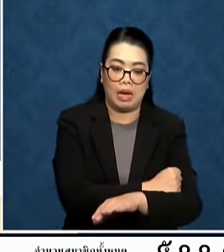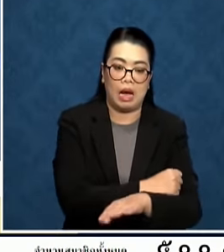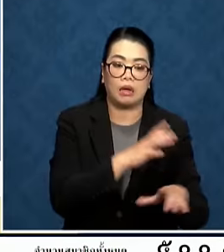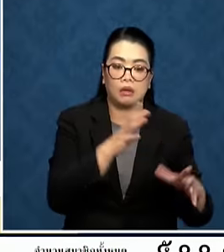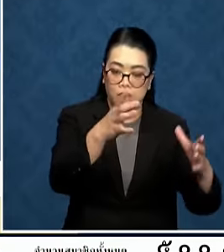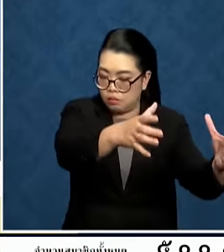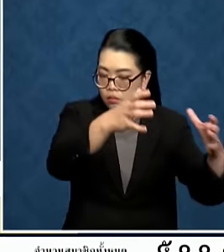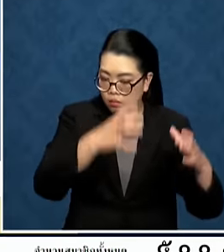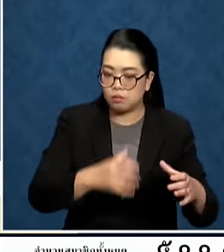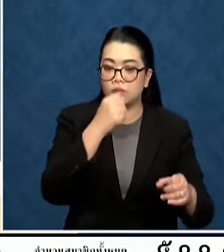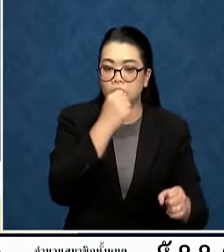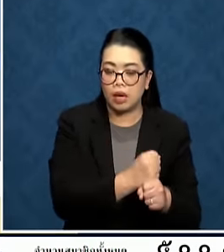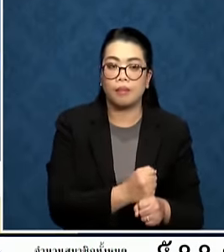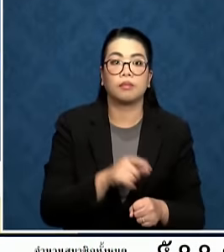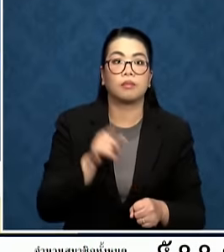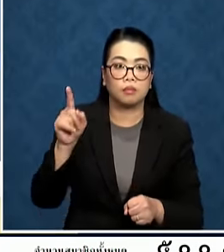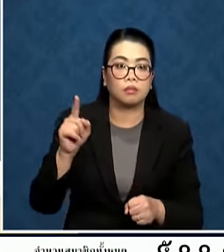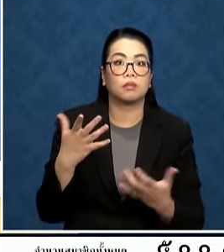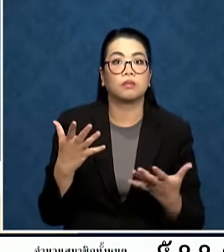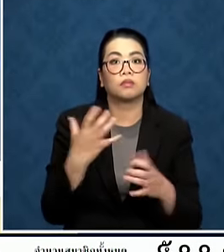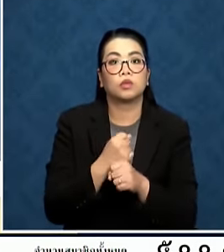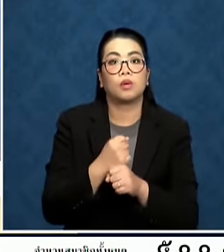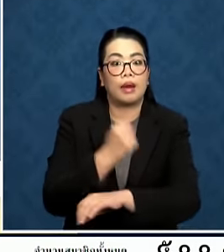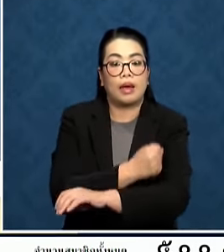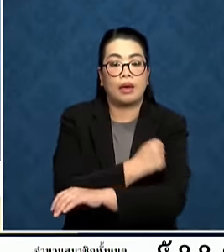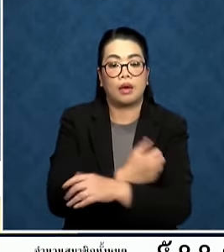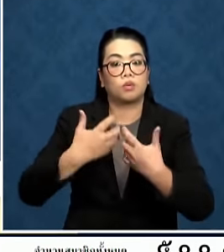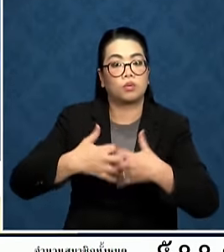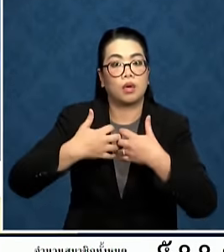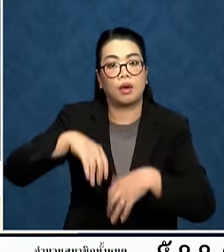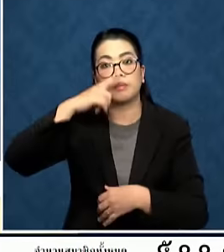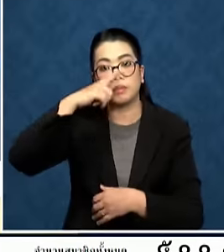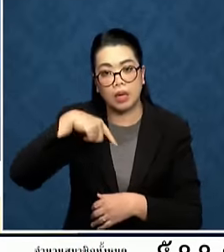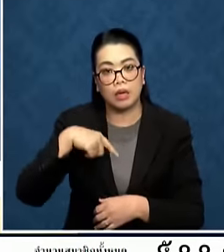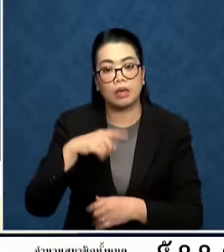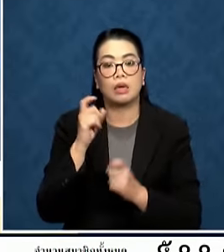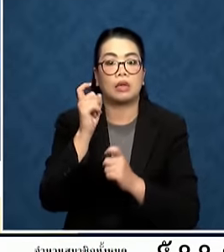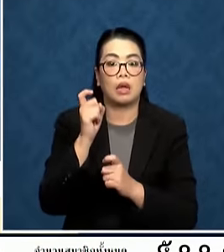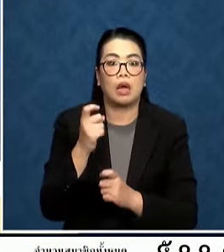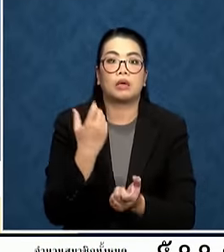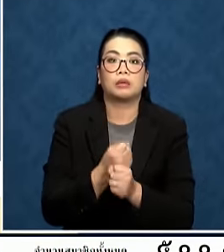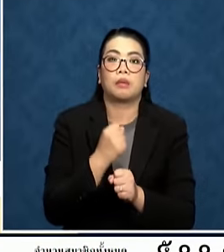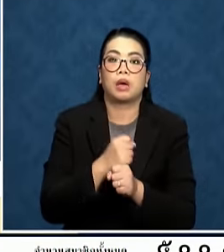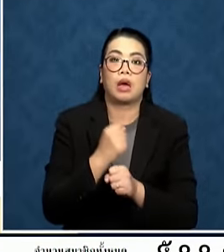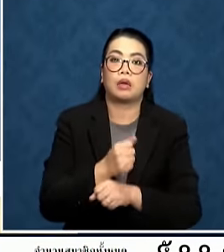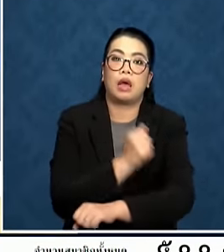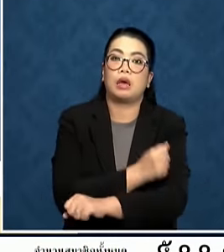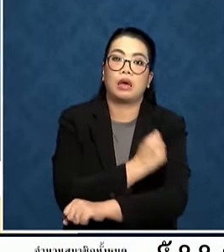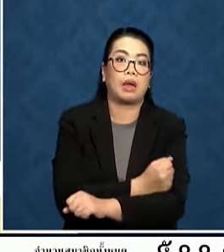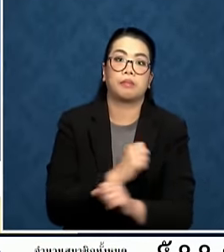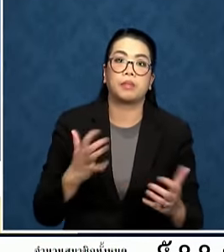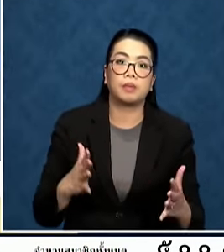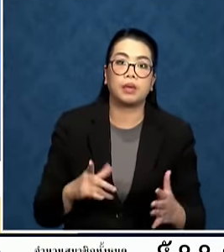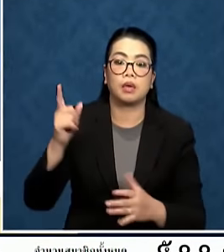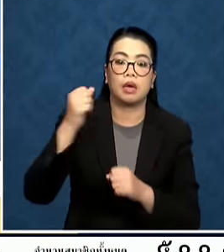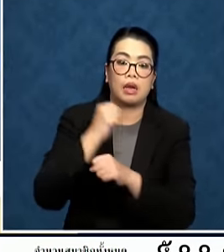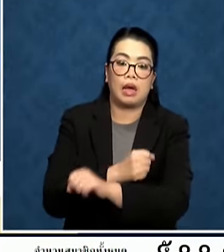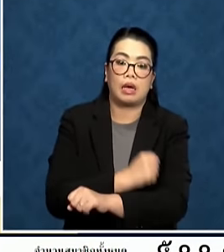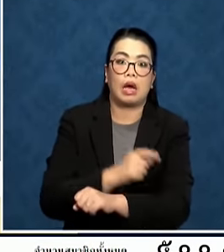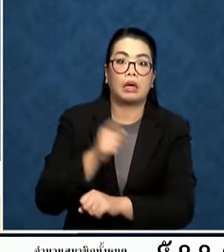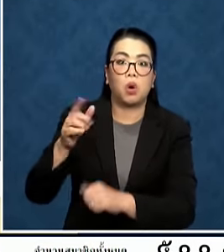เขามาด้วยดังนั้นสุดท้ายแล้วแรงงานในอุตสาหกรรมเสี่ยงตกงานอีกต่างหากอันนี้คือต้นทุนที่เกิด